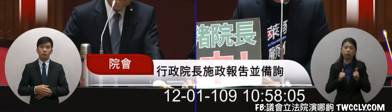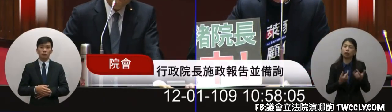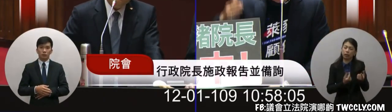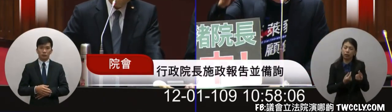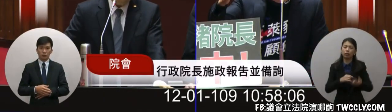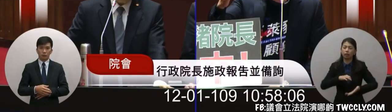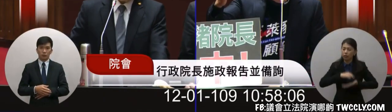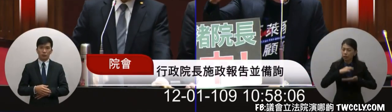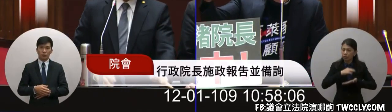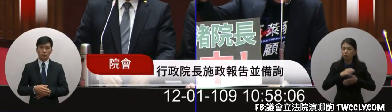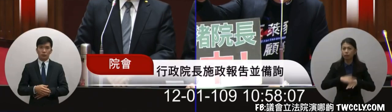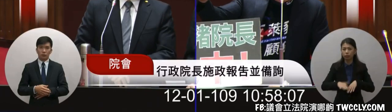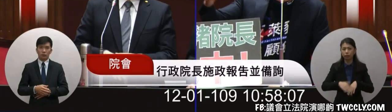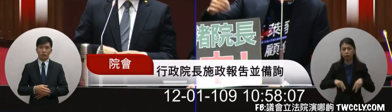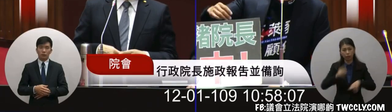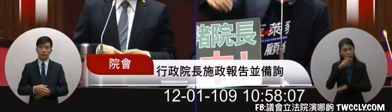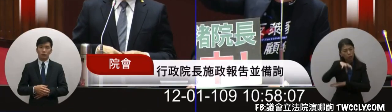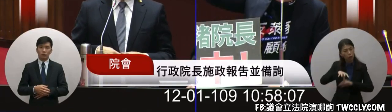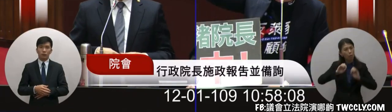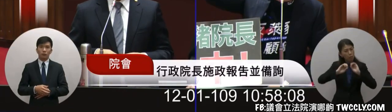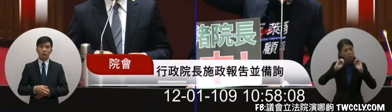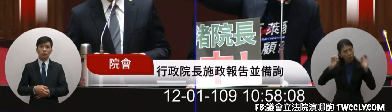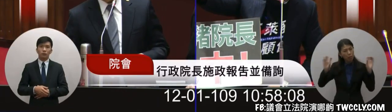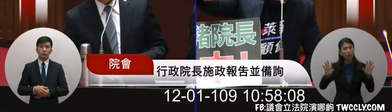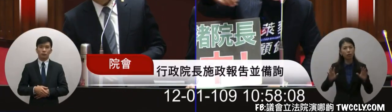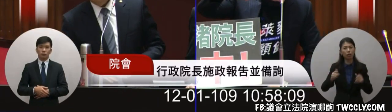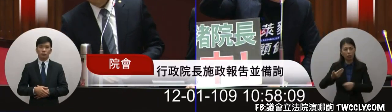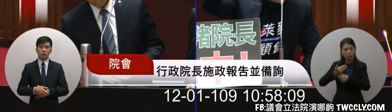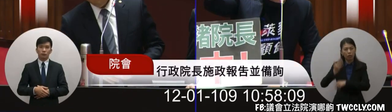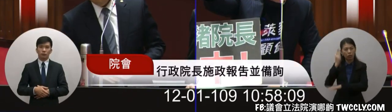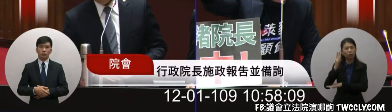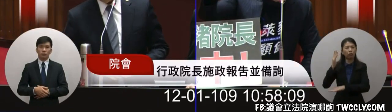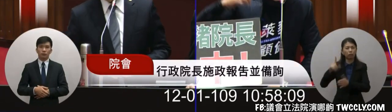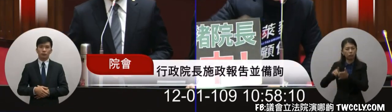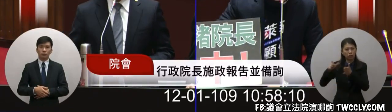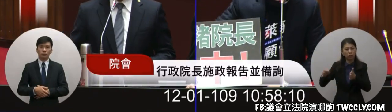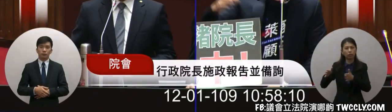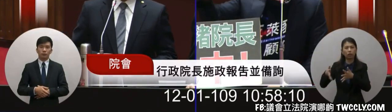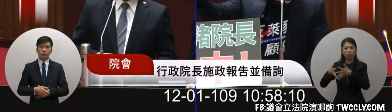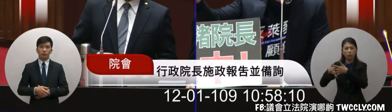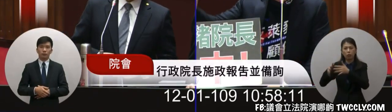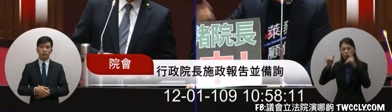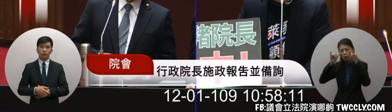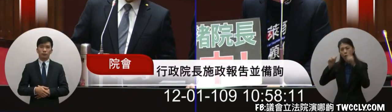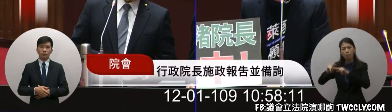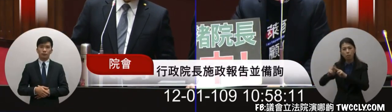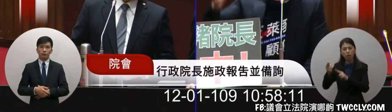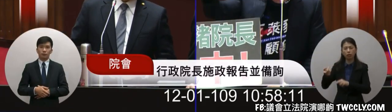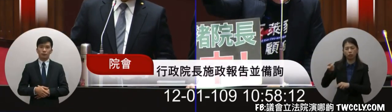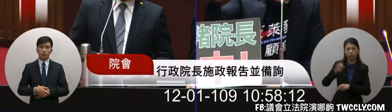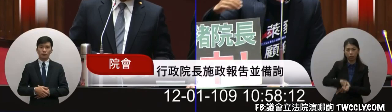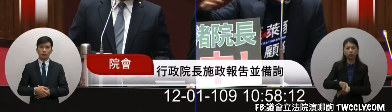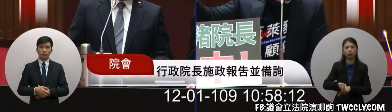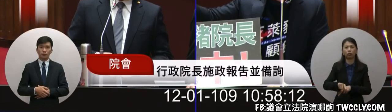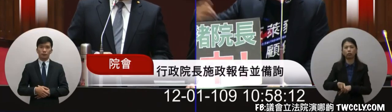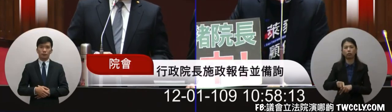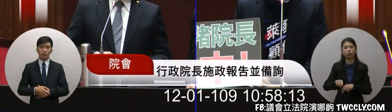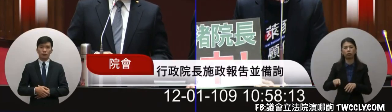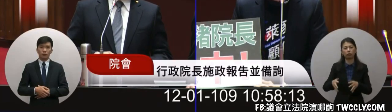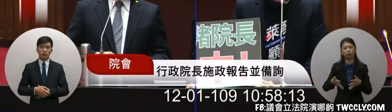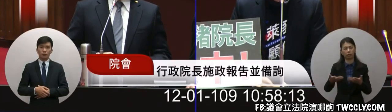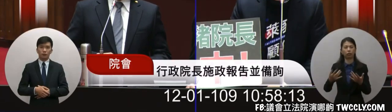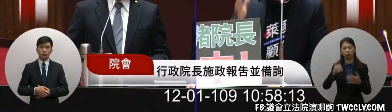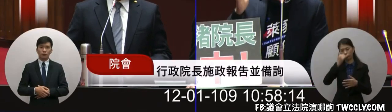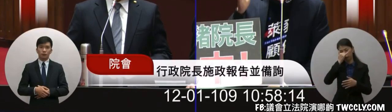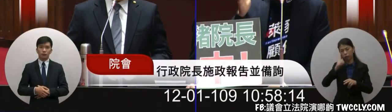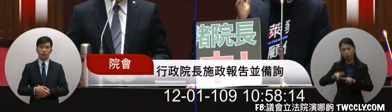的。行政院现在一直讲说啊，马政府时代开放美牛，所以我们现在要开放来牛，所以我们现在要开放